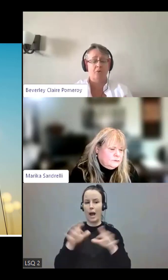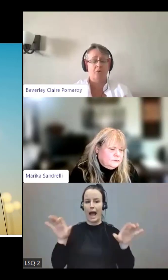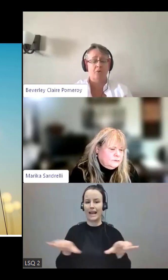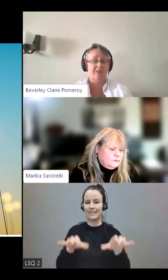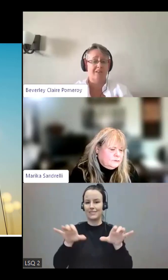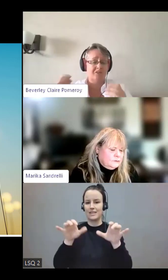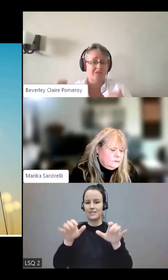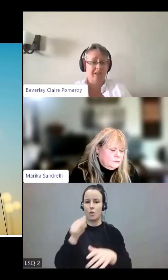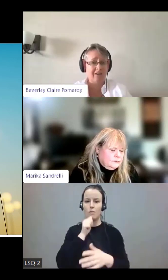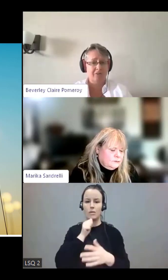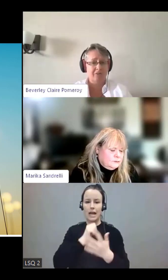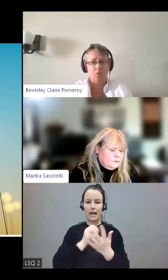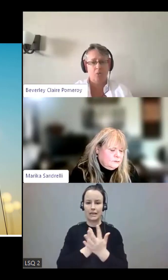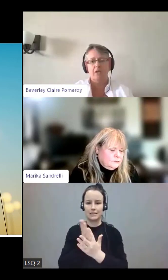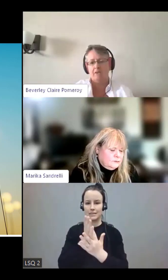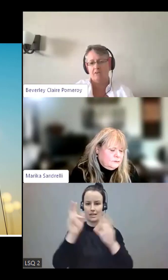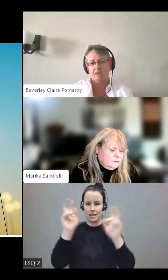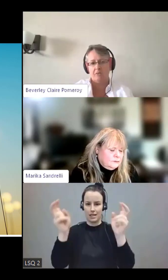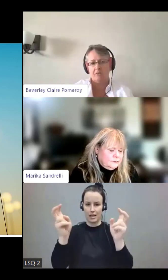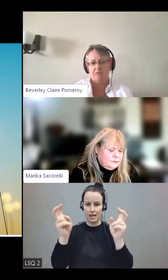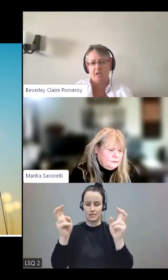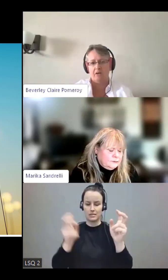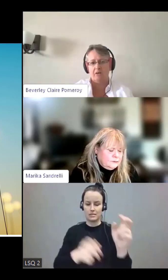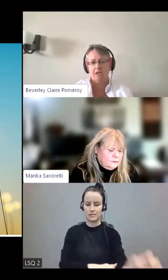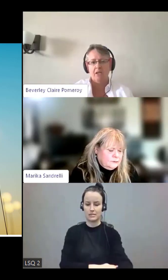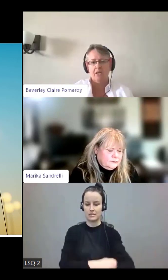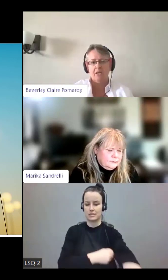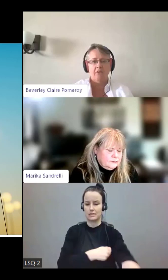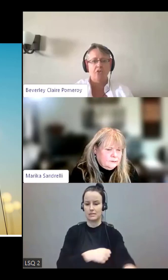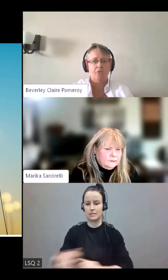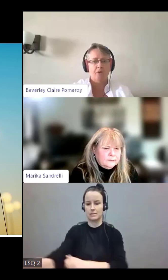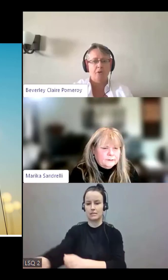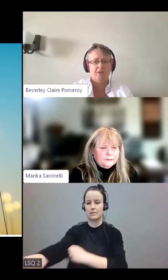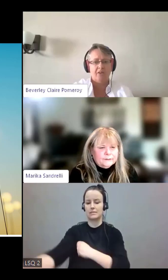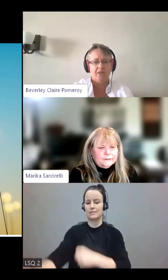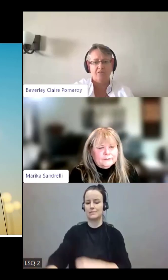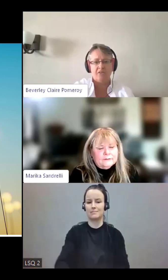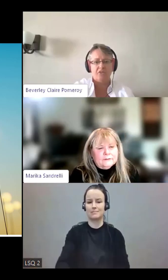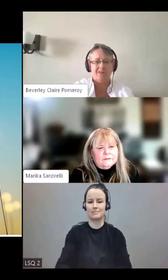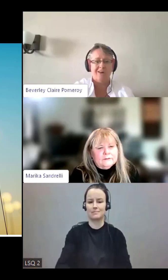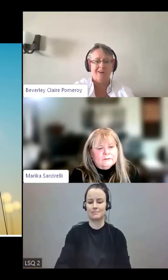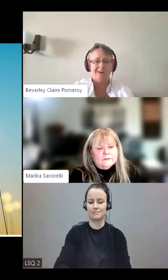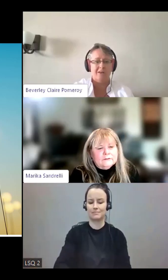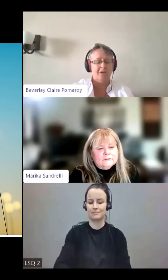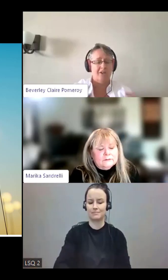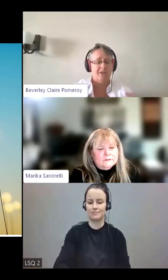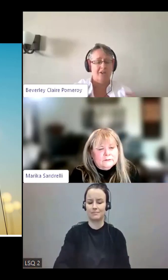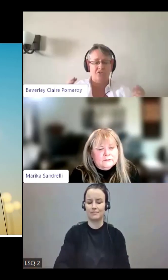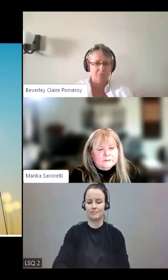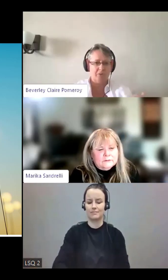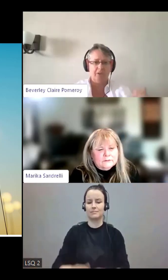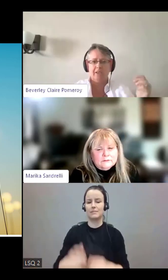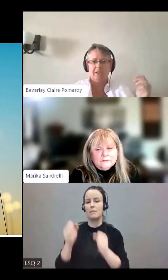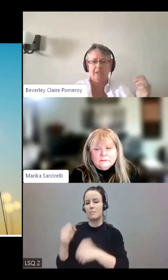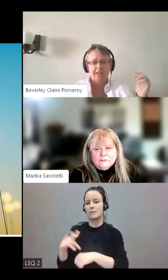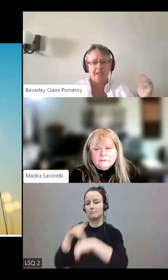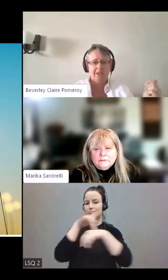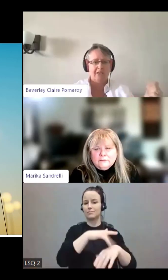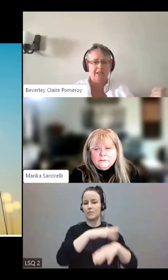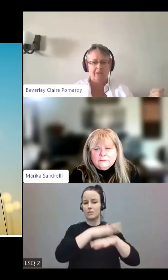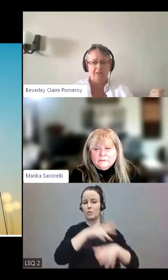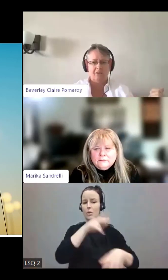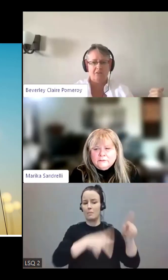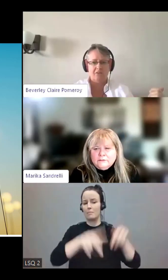offrir cette option aux gens qui travaillent dans le secteur. Ces 3 facteurs protecteurs sont donc une connexion